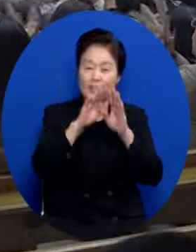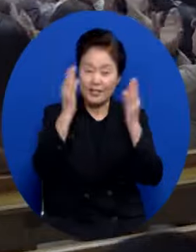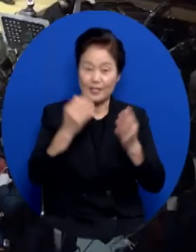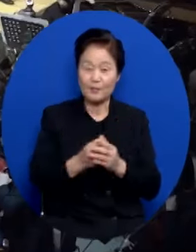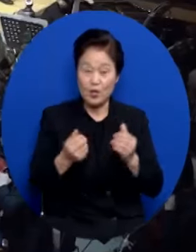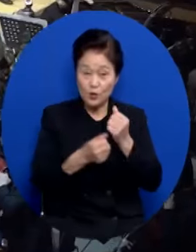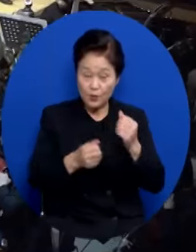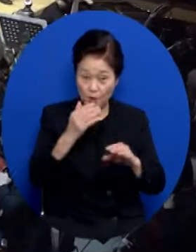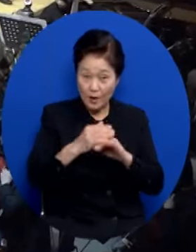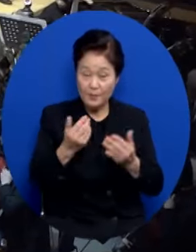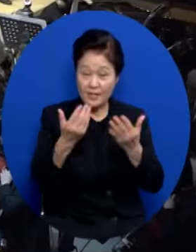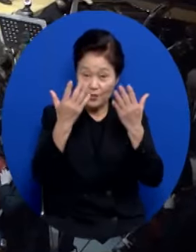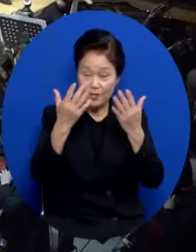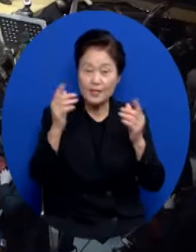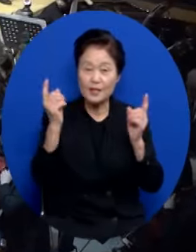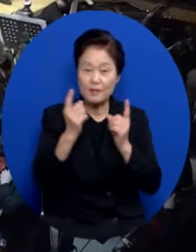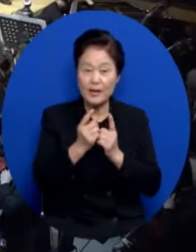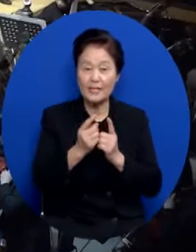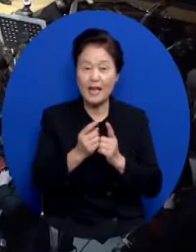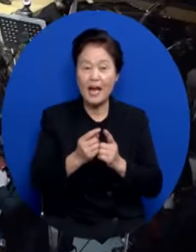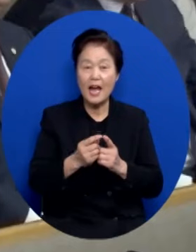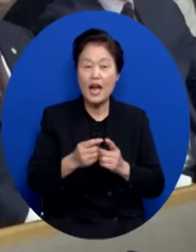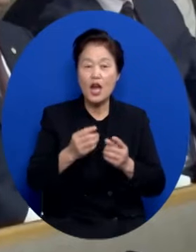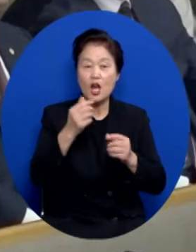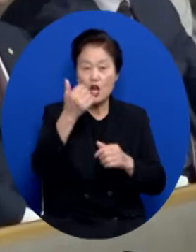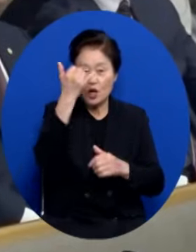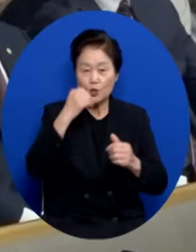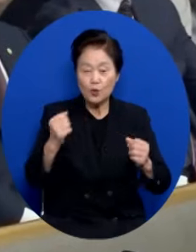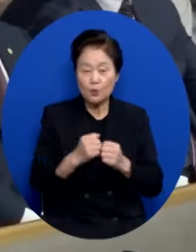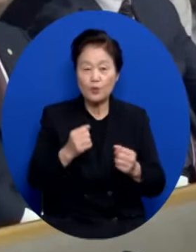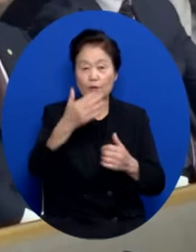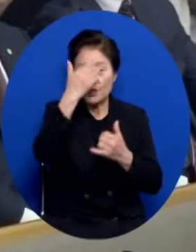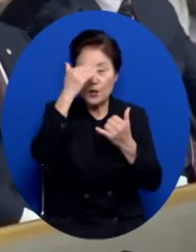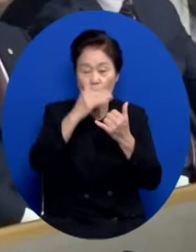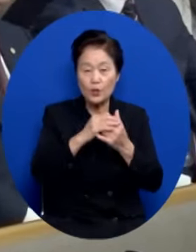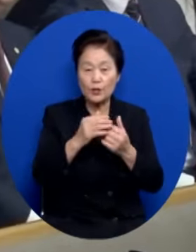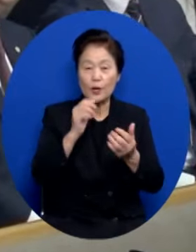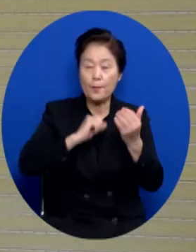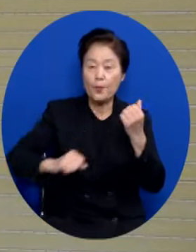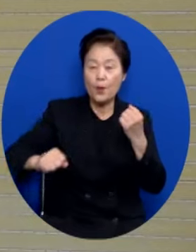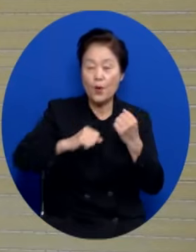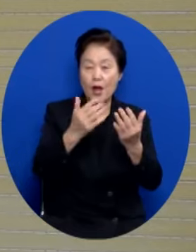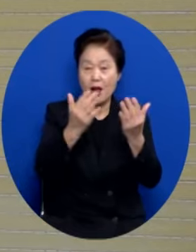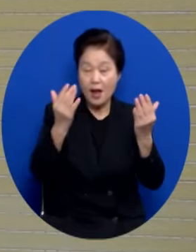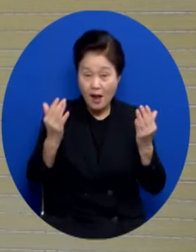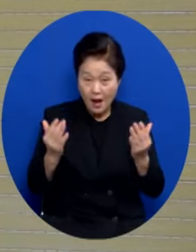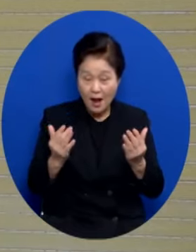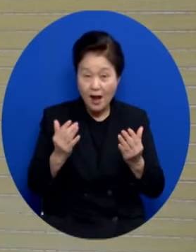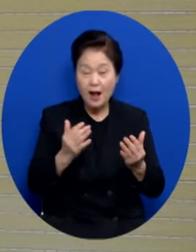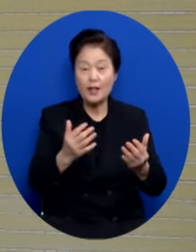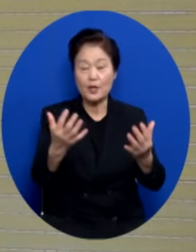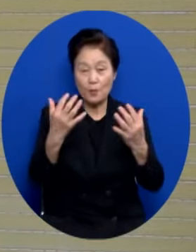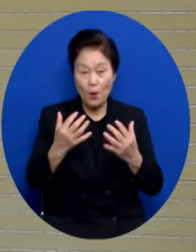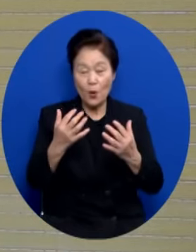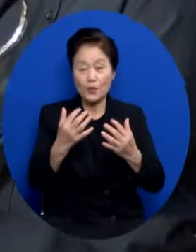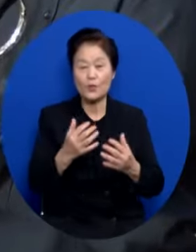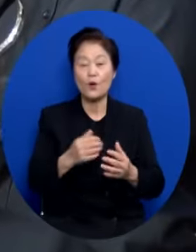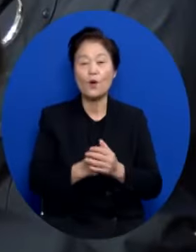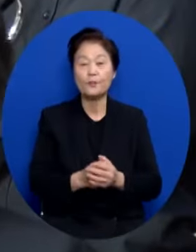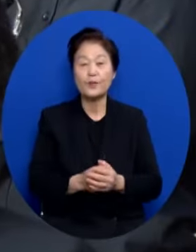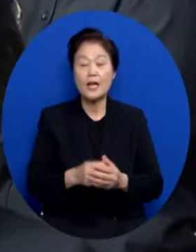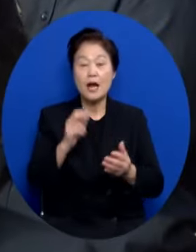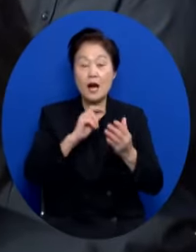추수감사절을 맞아 충북 청소년 교향악단 초청 공연으로 열린 음악회에선 테너 홍승환, 트럼펫 트리오, 안태건